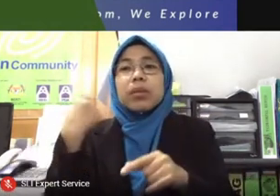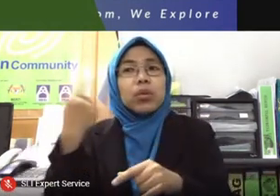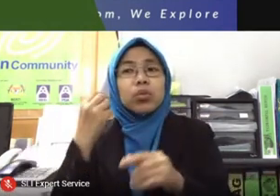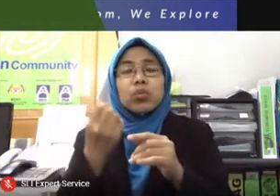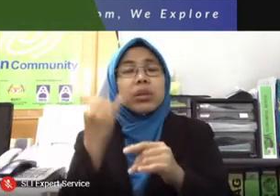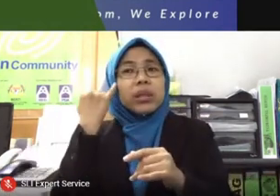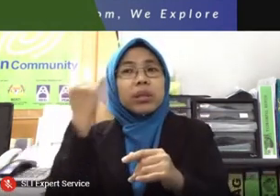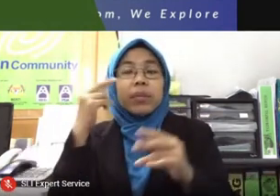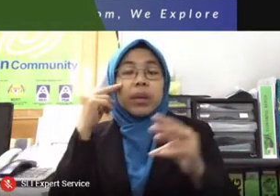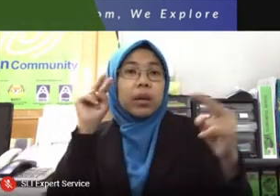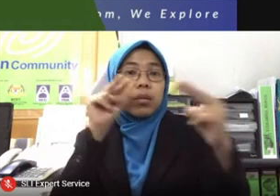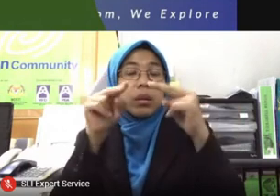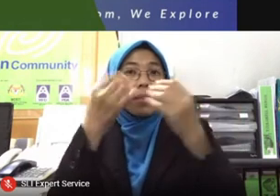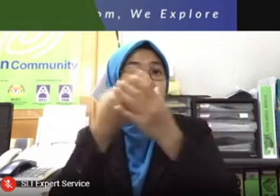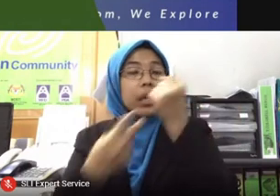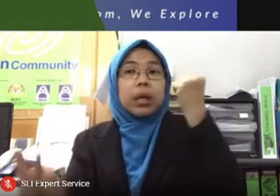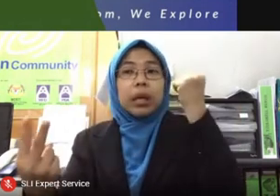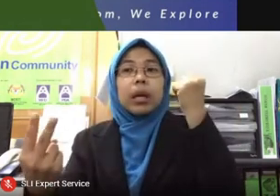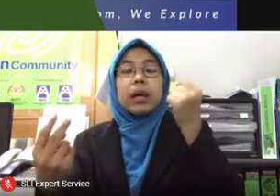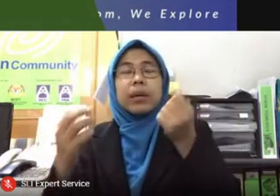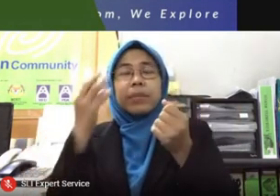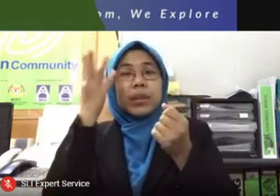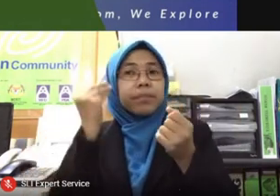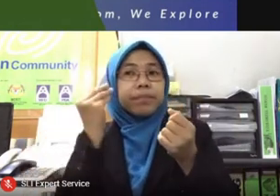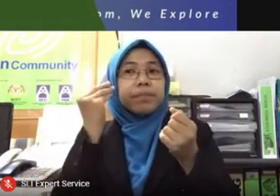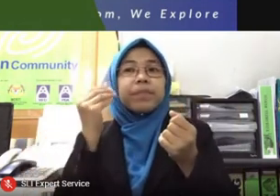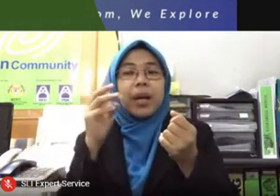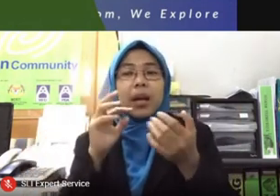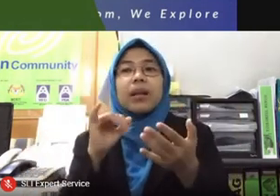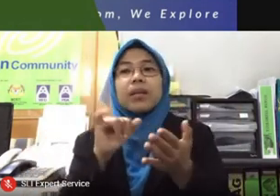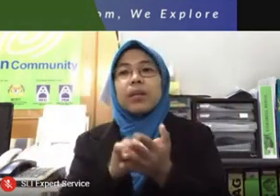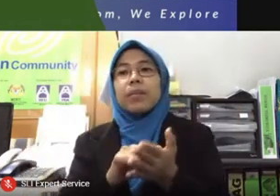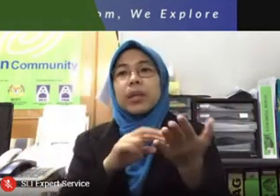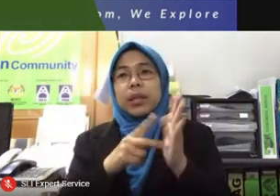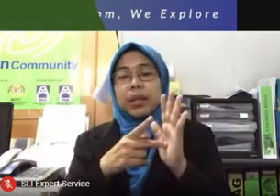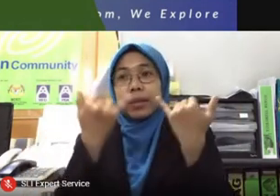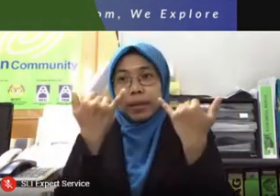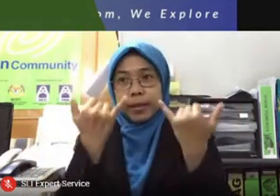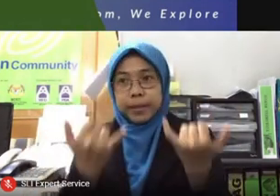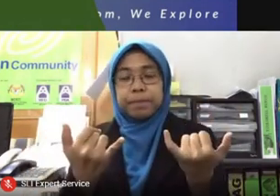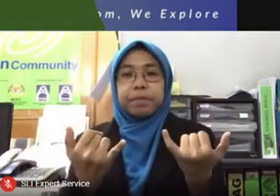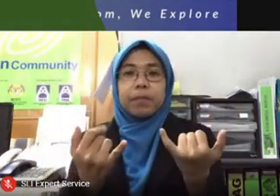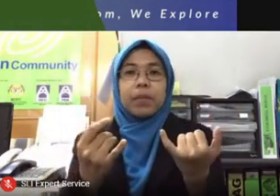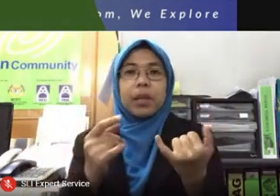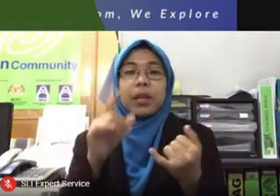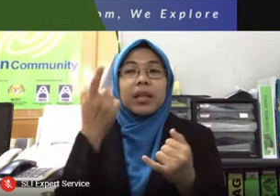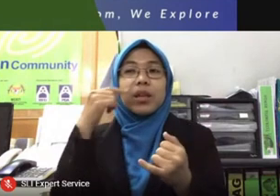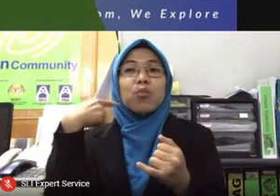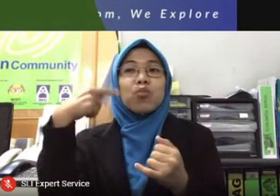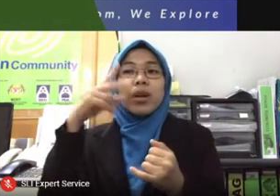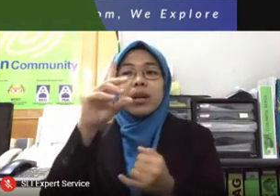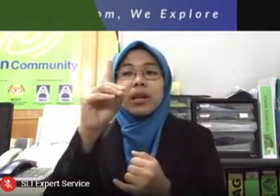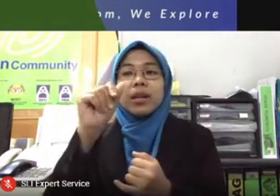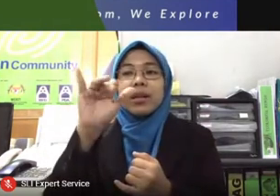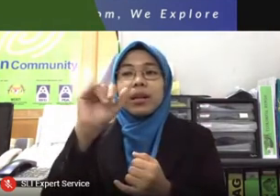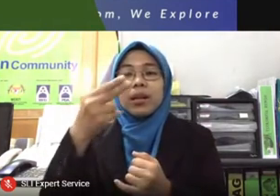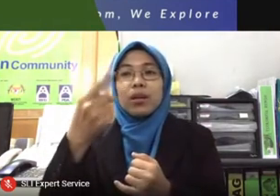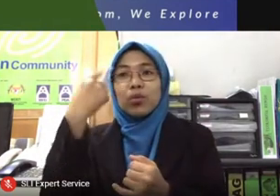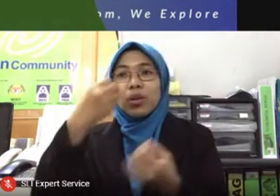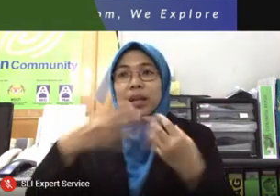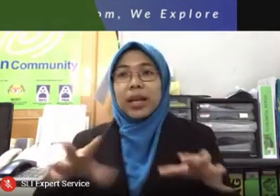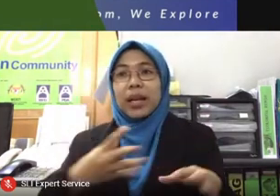menyebabkan eye contact tu akan hilang. So macam mana Puan Ana? Okay, so sekarang ni apa ni yang Puan Dayang tanya tu, macam mana nak hilangkan nervous,